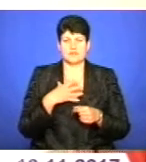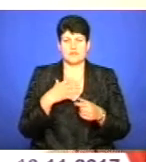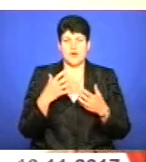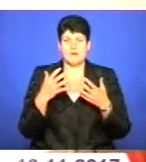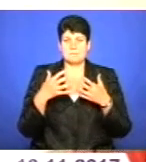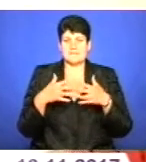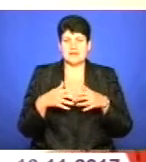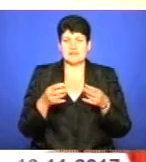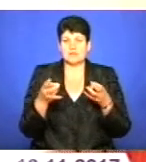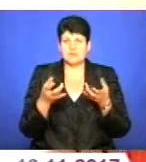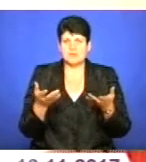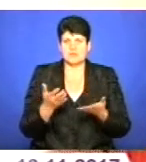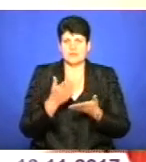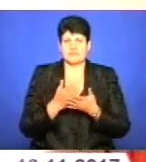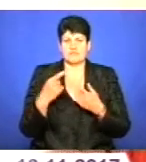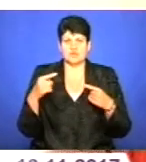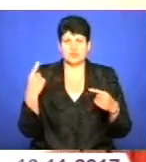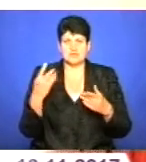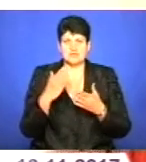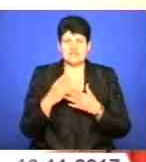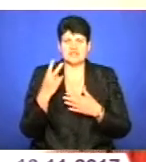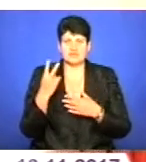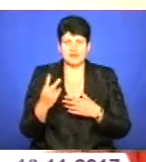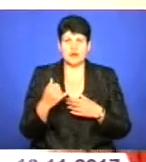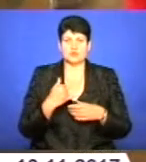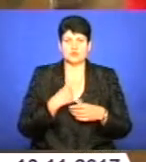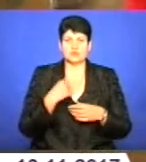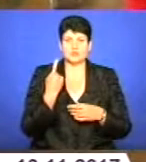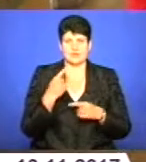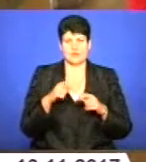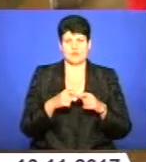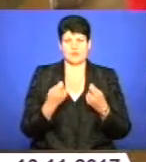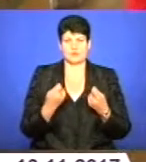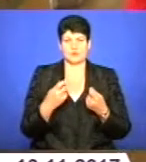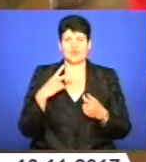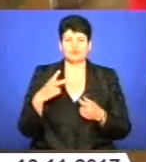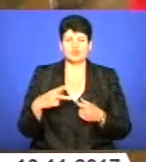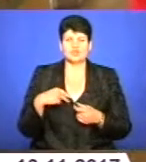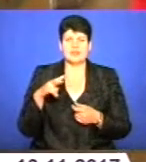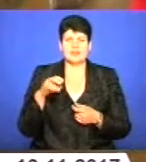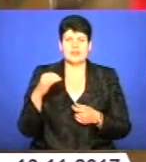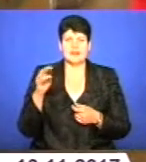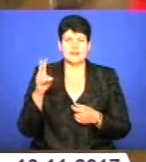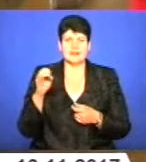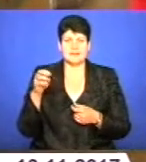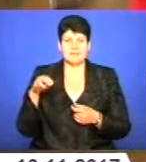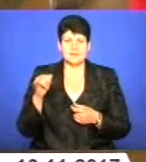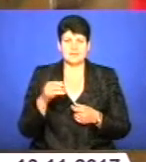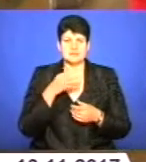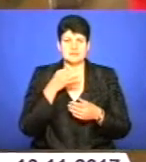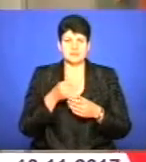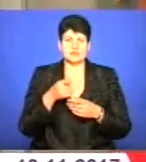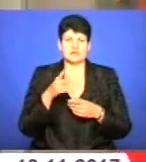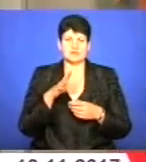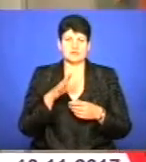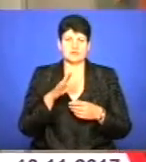який необхідний. В інших областях по два, а в нас один і то поломаний. У дочки Людмили лейкемія. Діагностували хворобу, коли дівчинці був рік